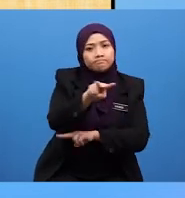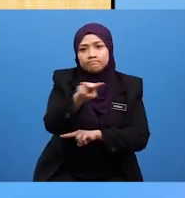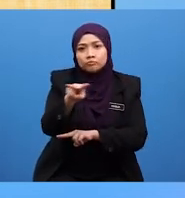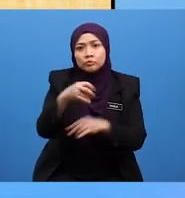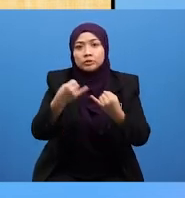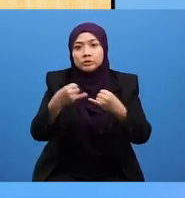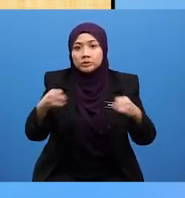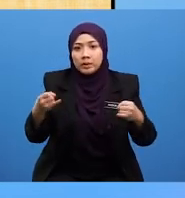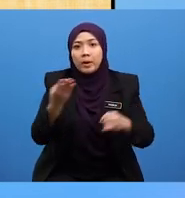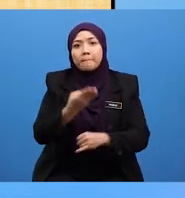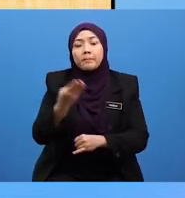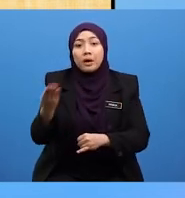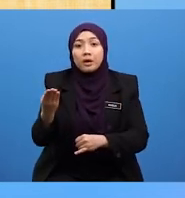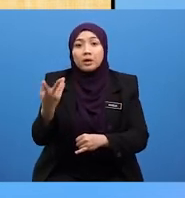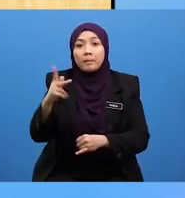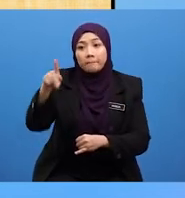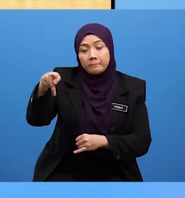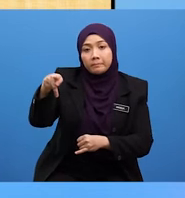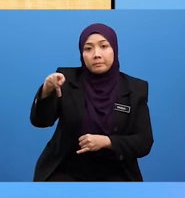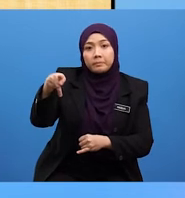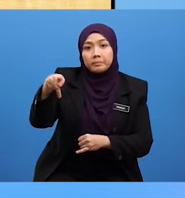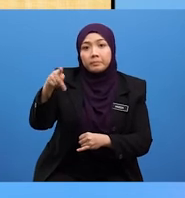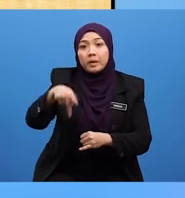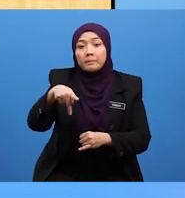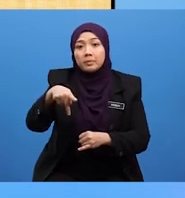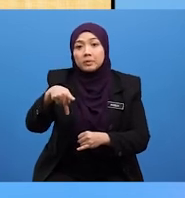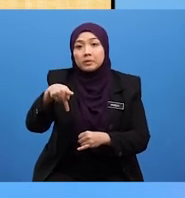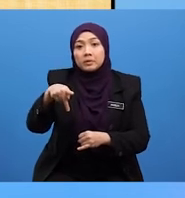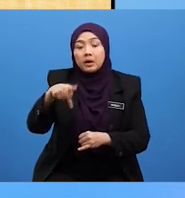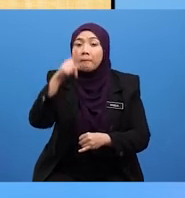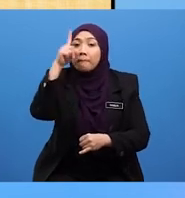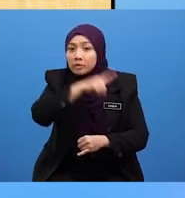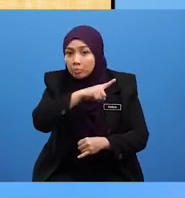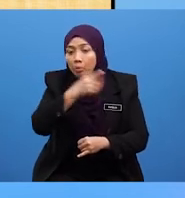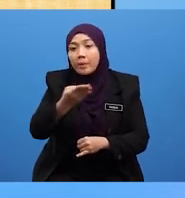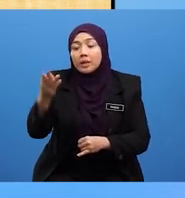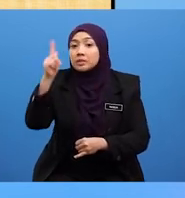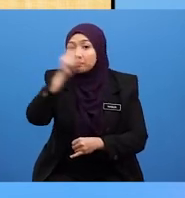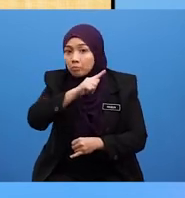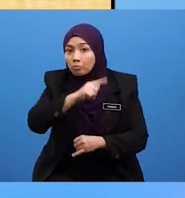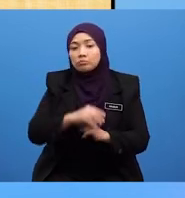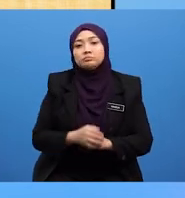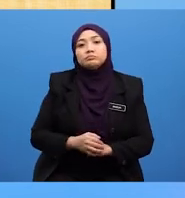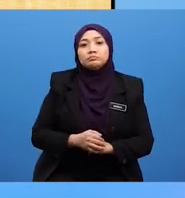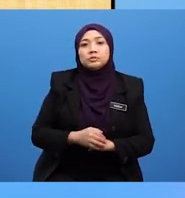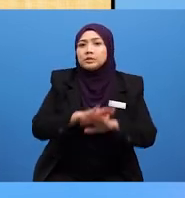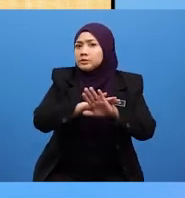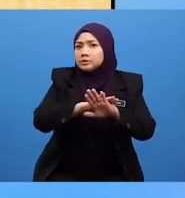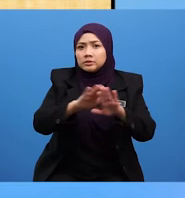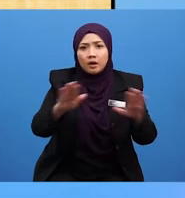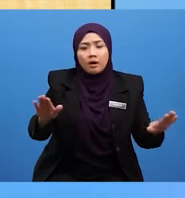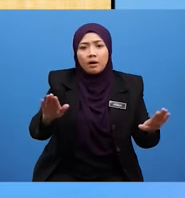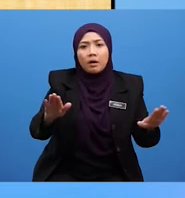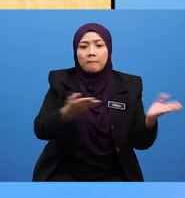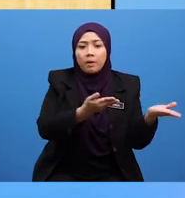ini merupakan polimer sintetik. Yang ketiga, tidak mengkonduksikan